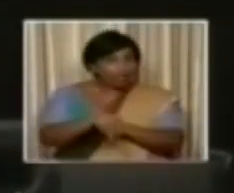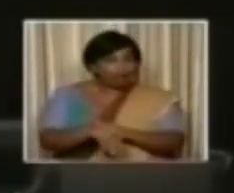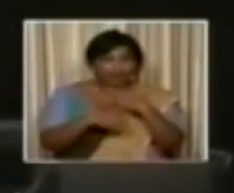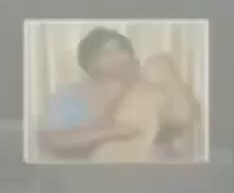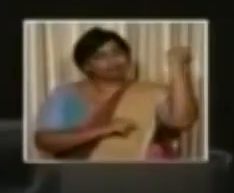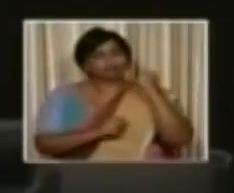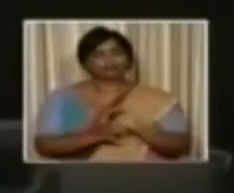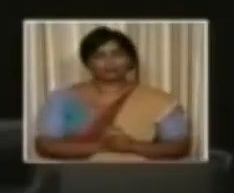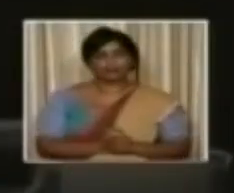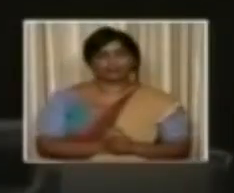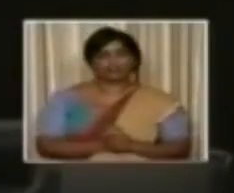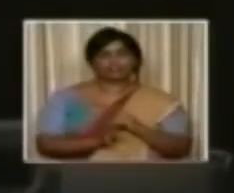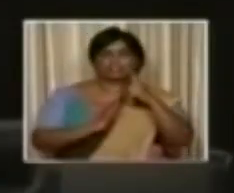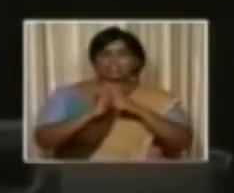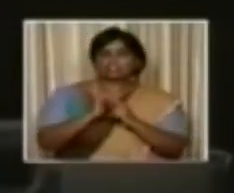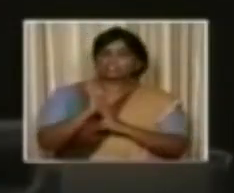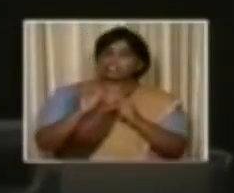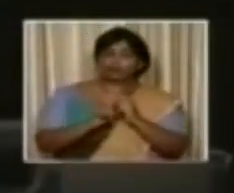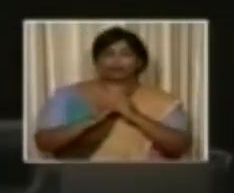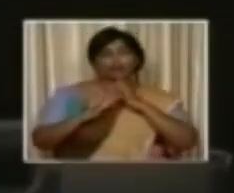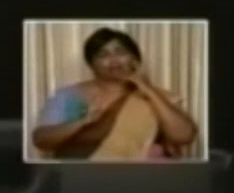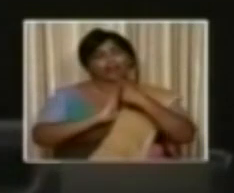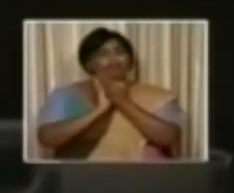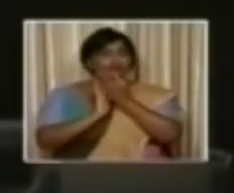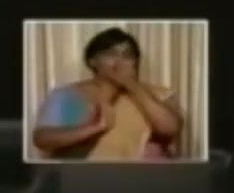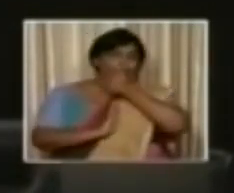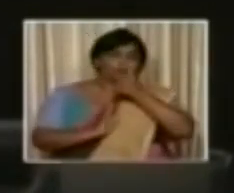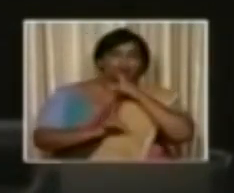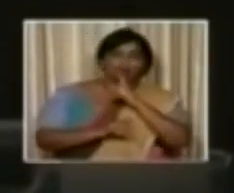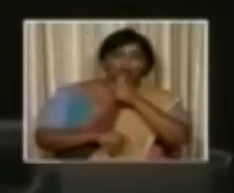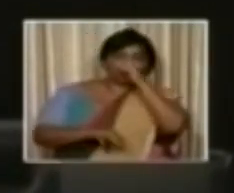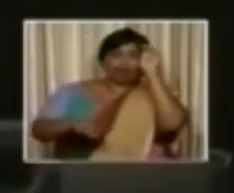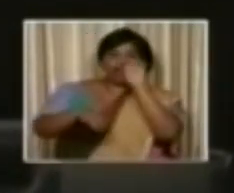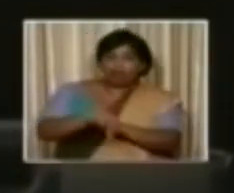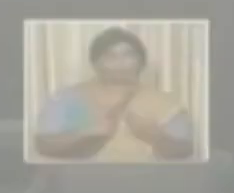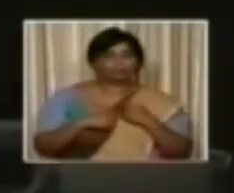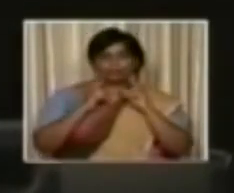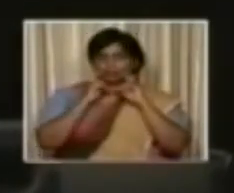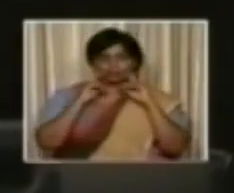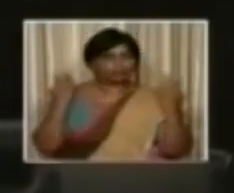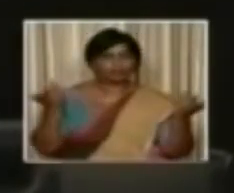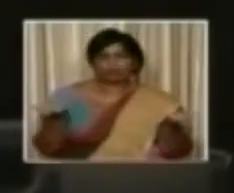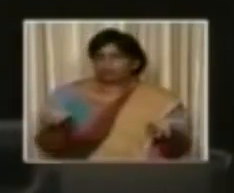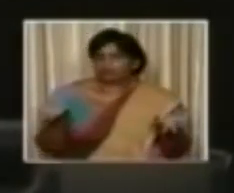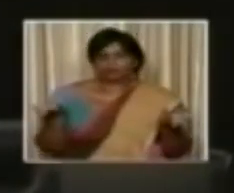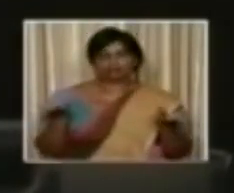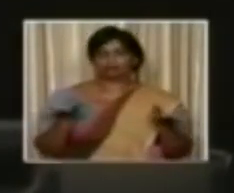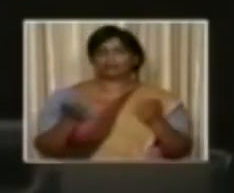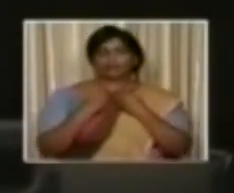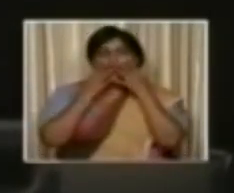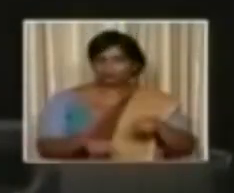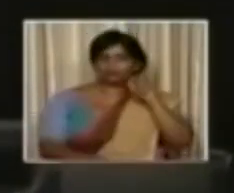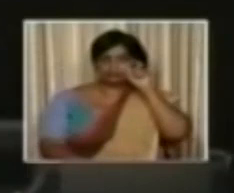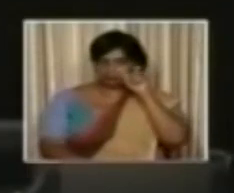பாகங்களை விற்கும் நான் அரிசி தேங்காய்களை விற்பனை செய்ய போவதில்லை. நான் உதிரி பாகங்களை விற்பனை செய்ய போகின்றேன். மக்கள் விடுதலை முன்னணி உலகம்